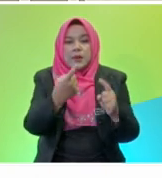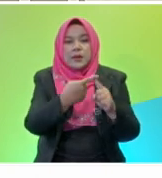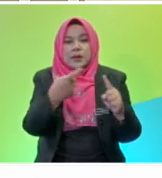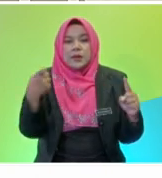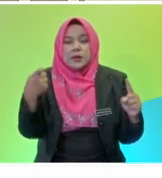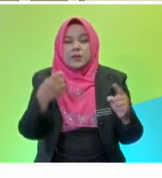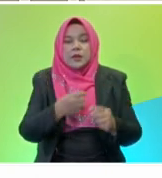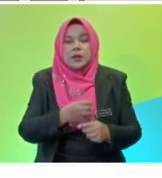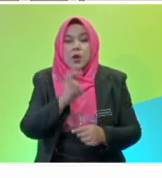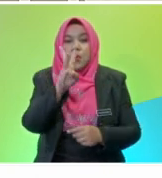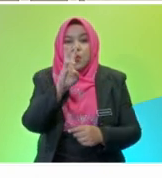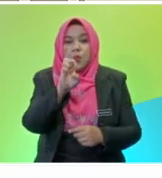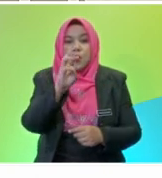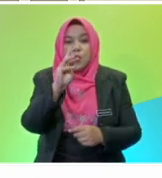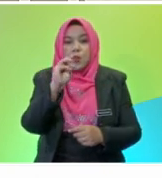lama